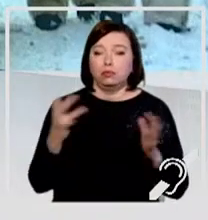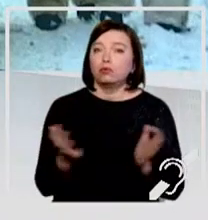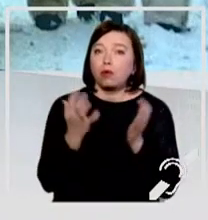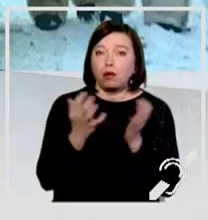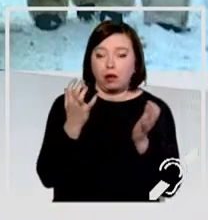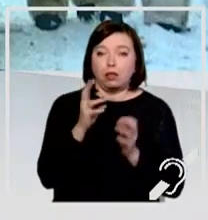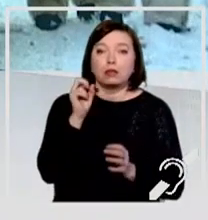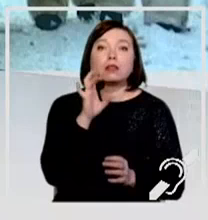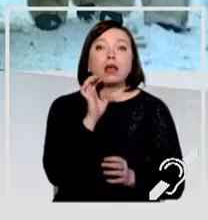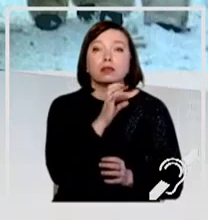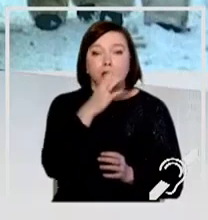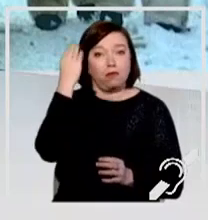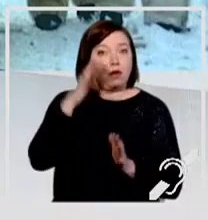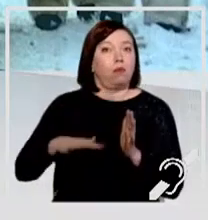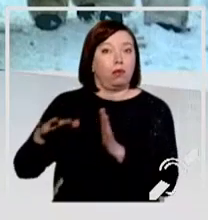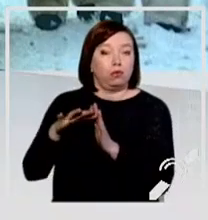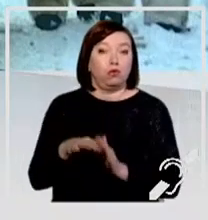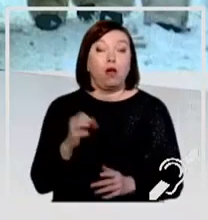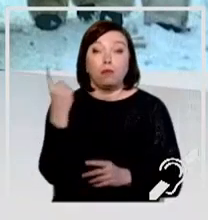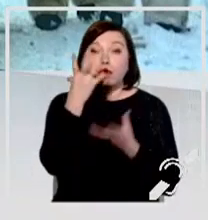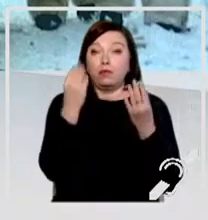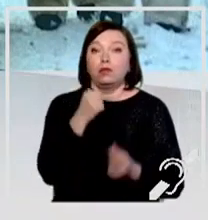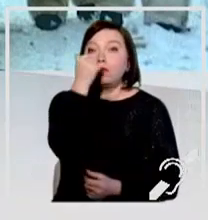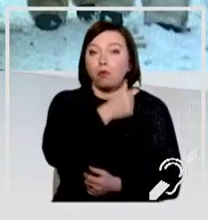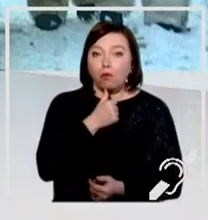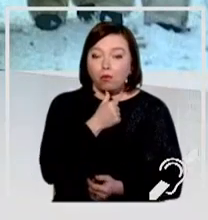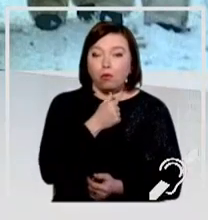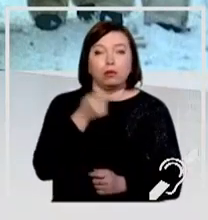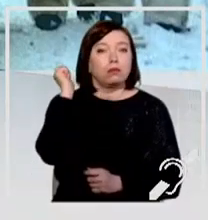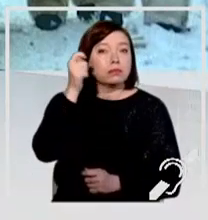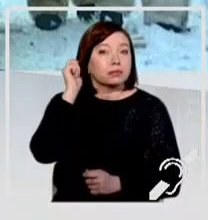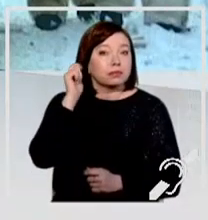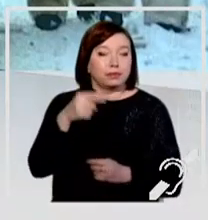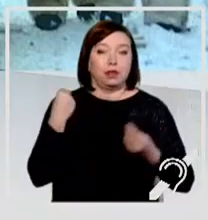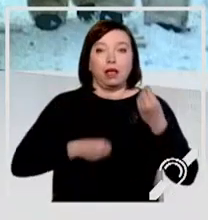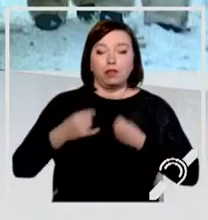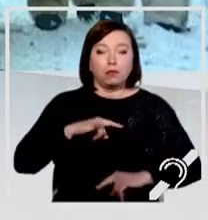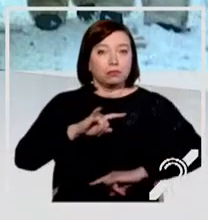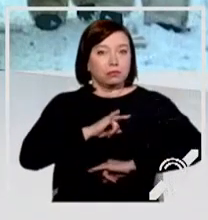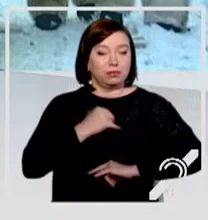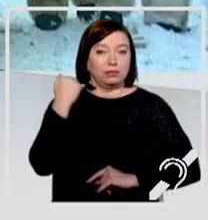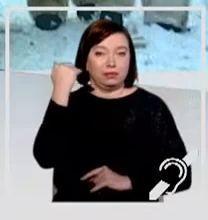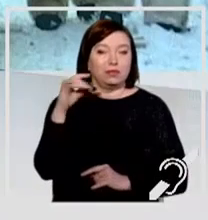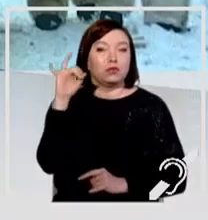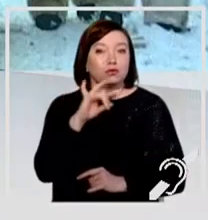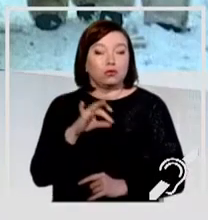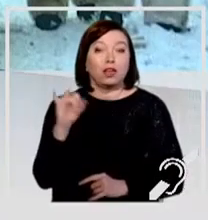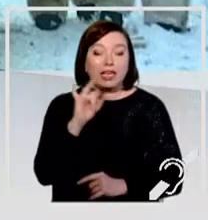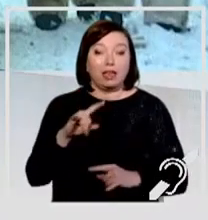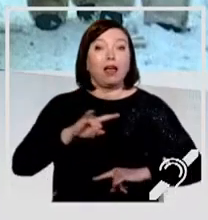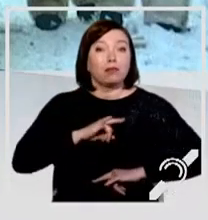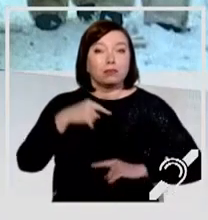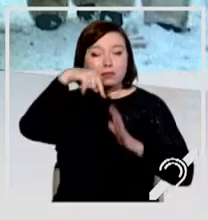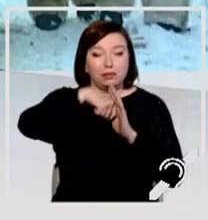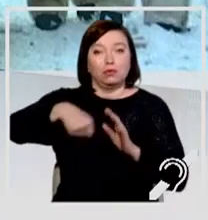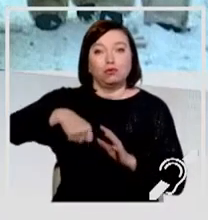sfințenie în nordul Republicii Moldova în prima zi a anului Colindătorii se îmbracă în veșminte tradiționale iar în trai se